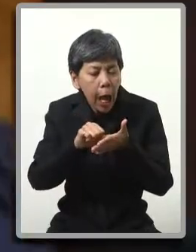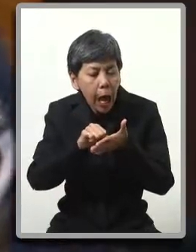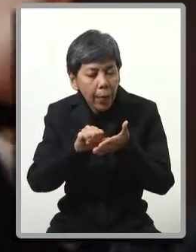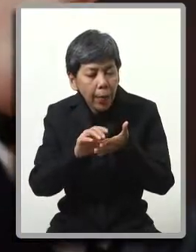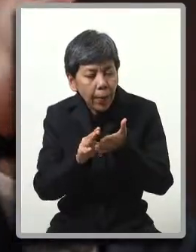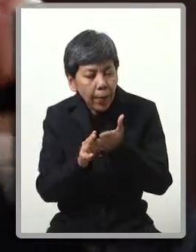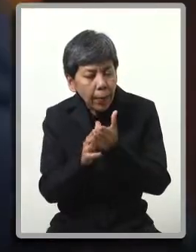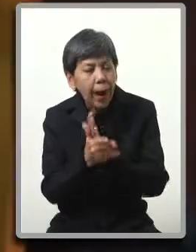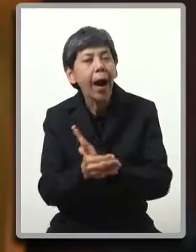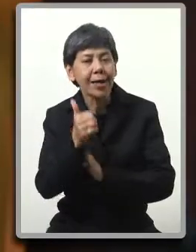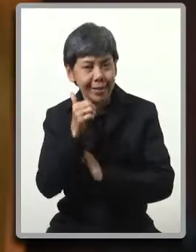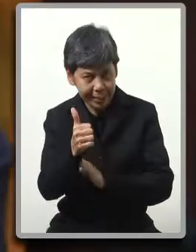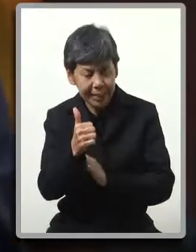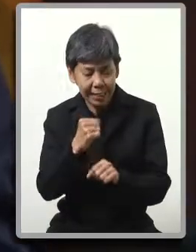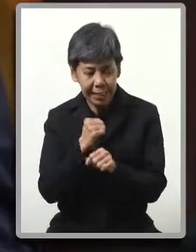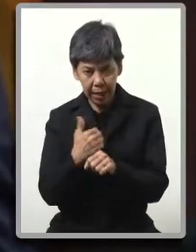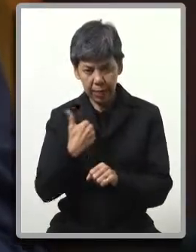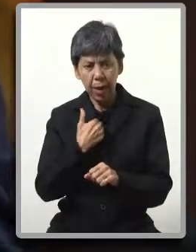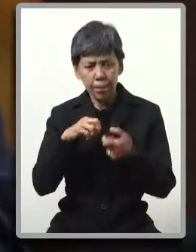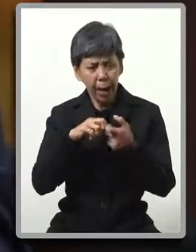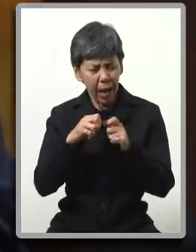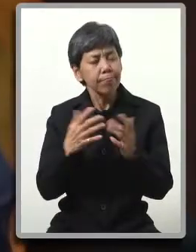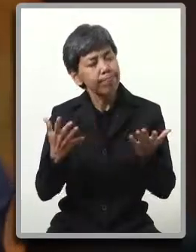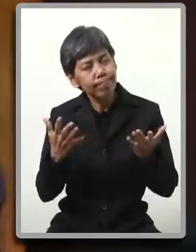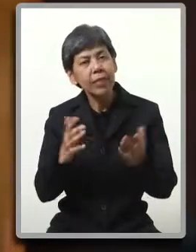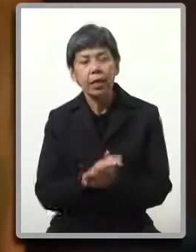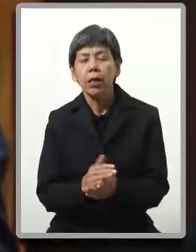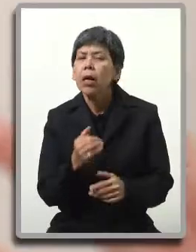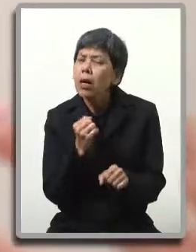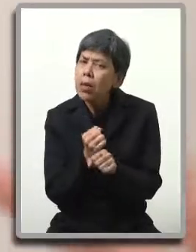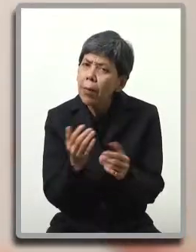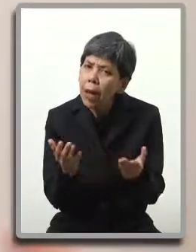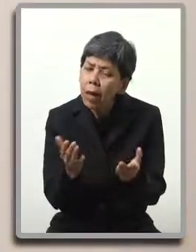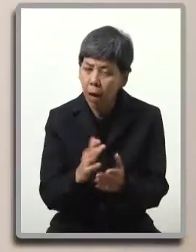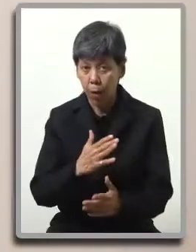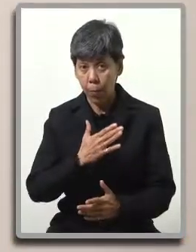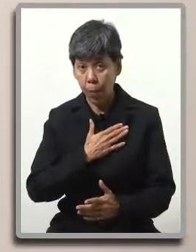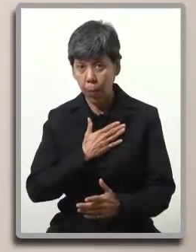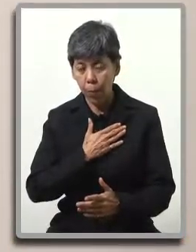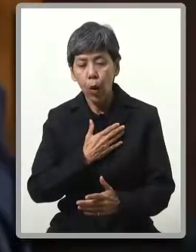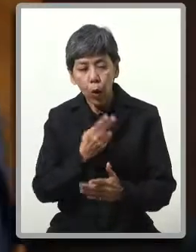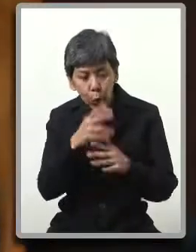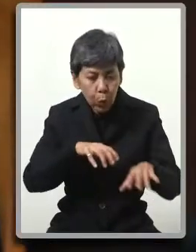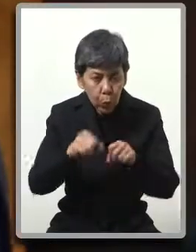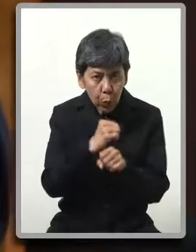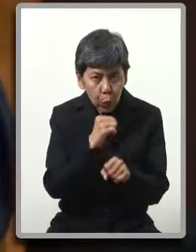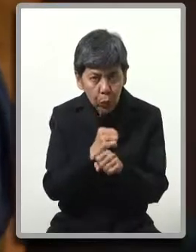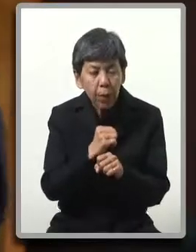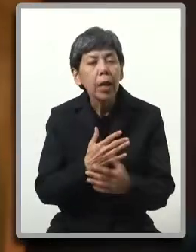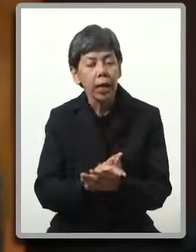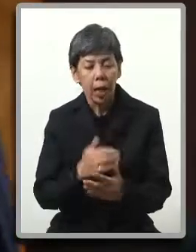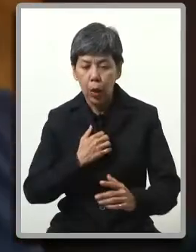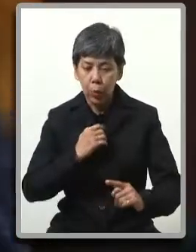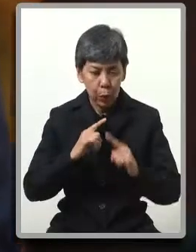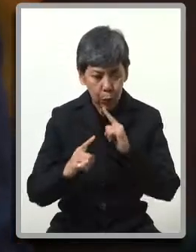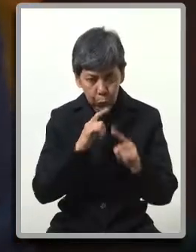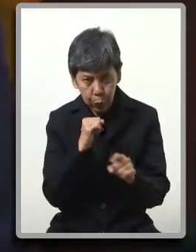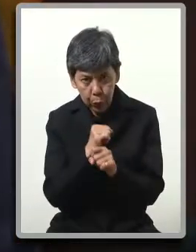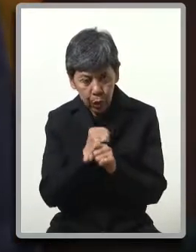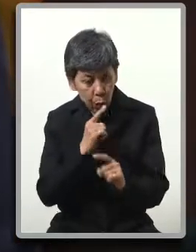มตั้งแต่ผมลงไปจัดการกับเขาปัญหาใหญ่ๆเขาลดลงไม่มี ท่านลงไปทำอะไรบ้างครับ ผมลงไปควบคุมโดยการตกลงกับเขาก่อน